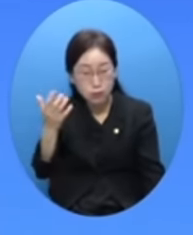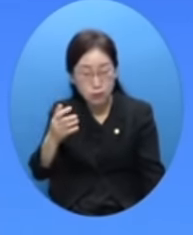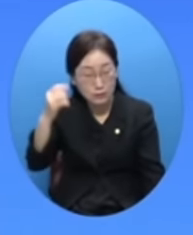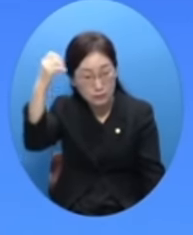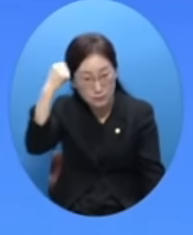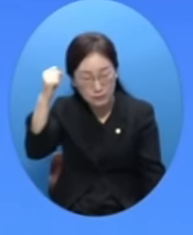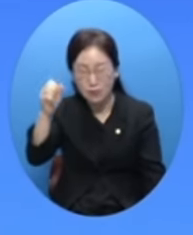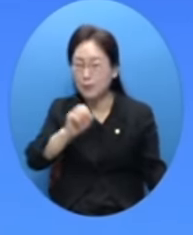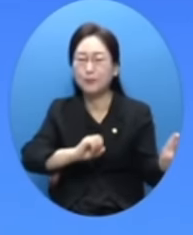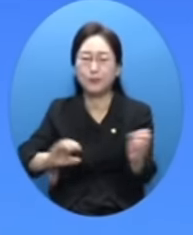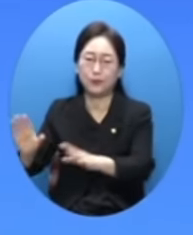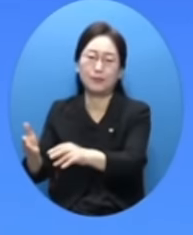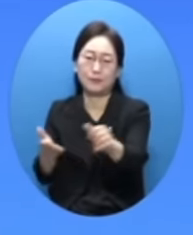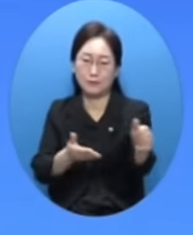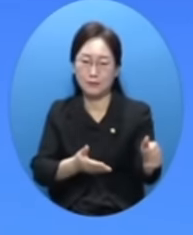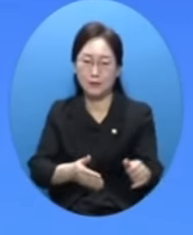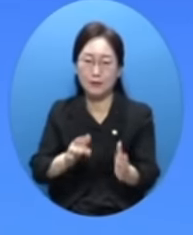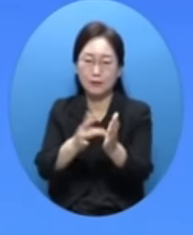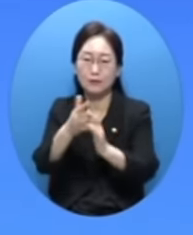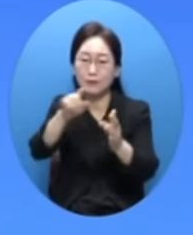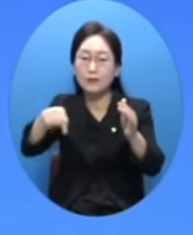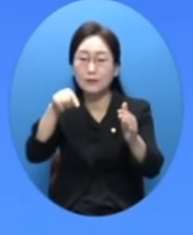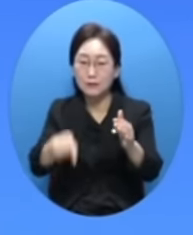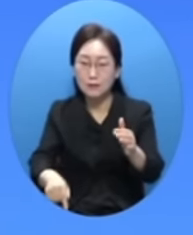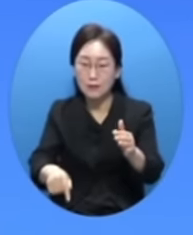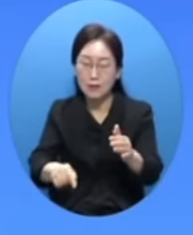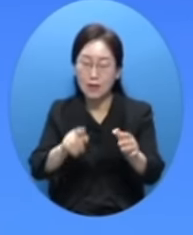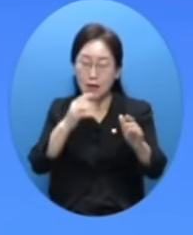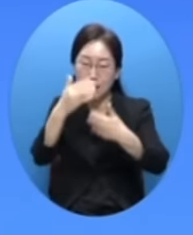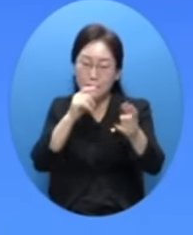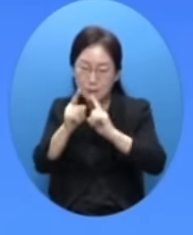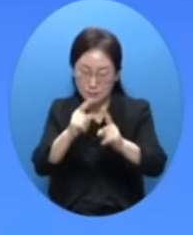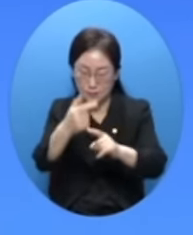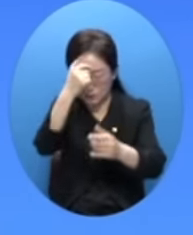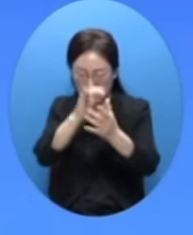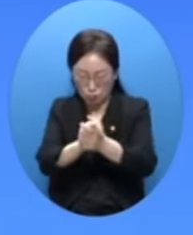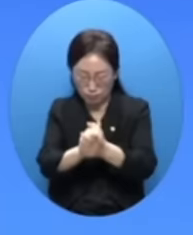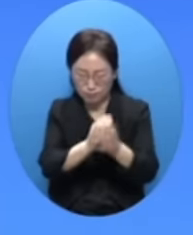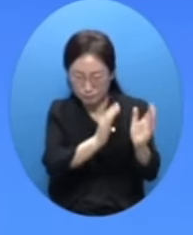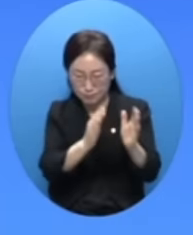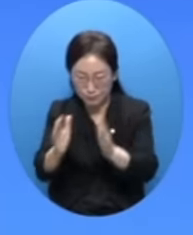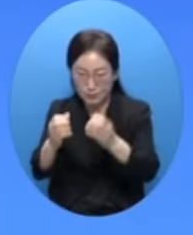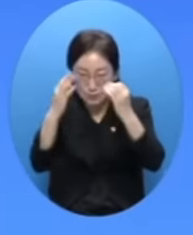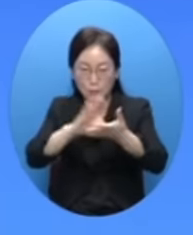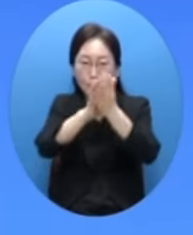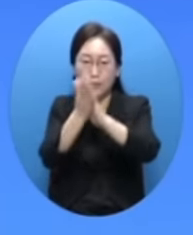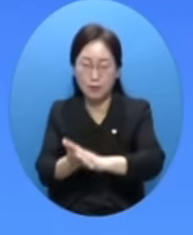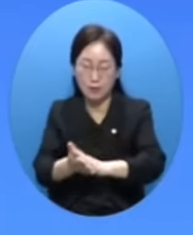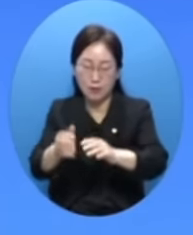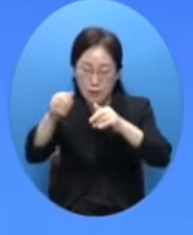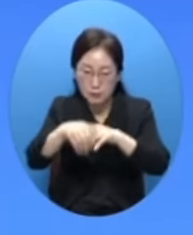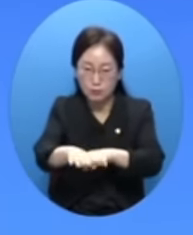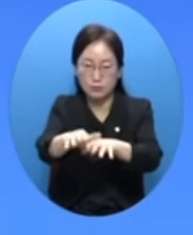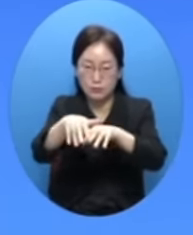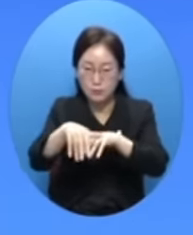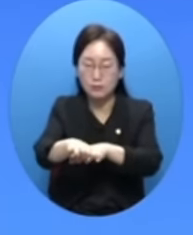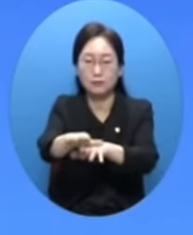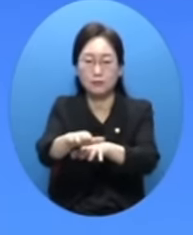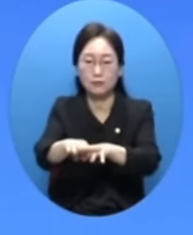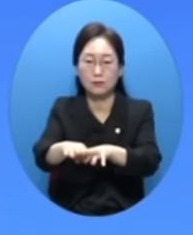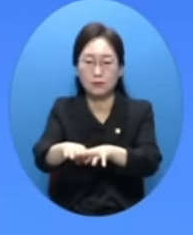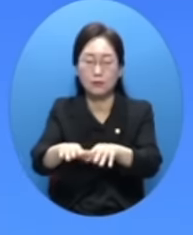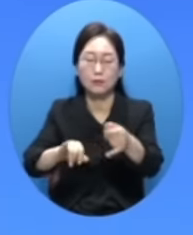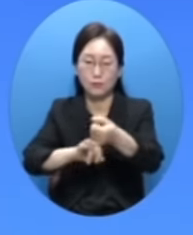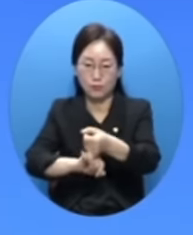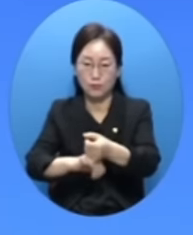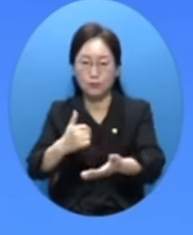버리고 이제 예수님 안에서 말씀과 기도로 무장해서 새롭게 변화된 모습으로 전진 또 전진 전진해